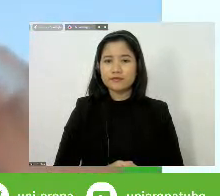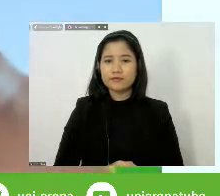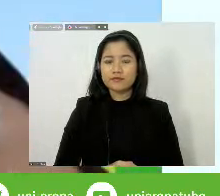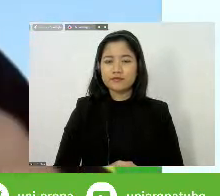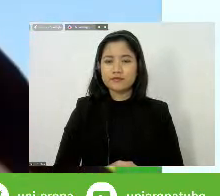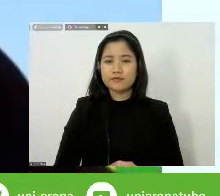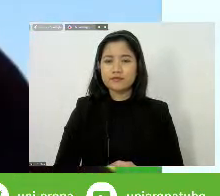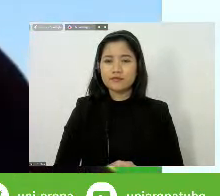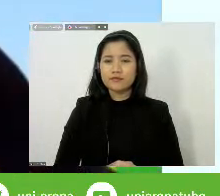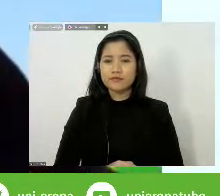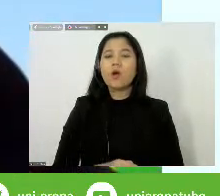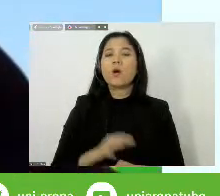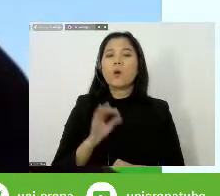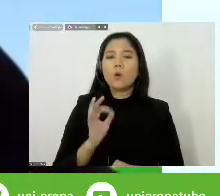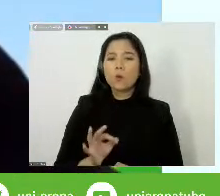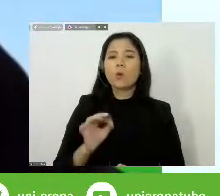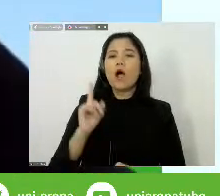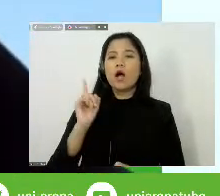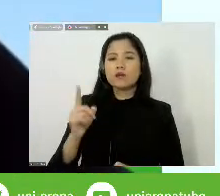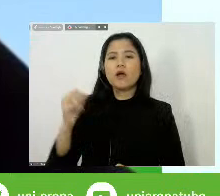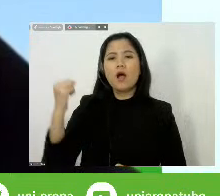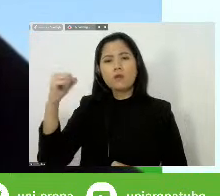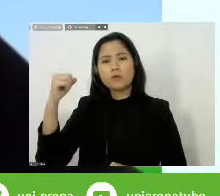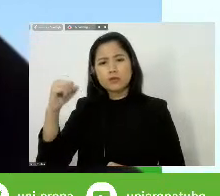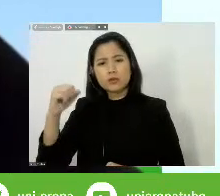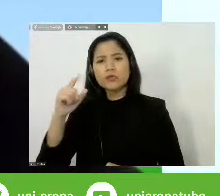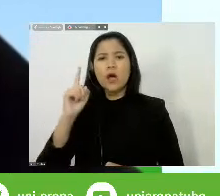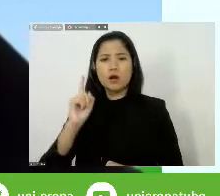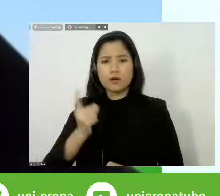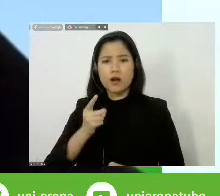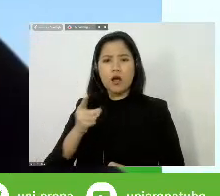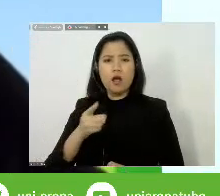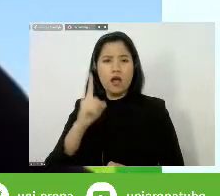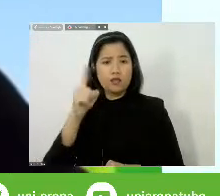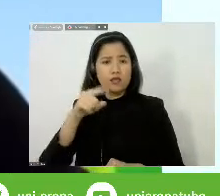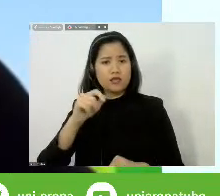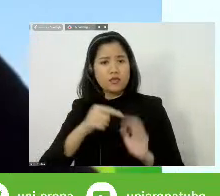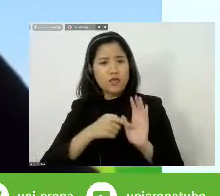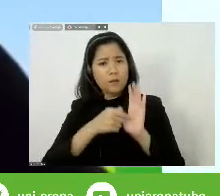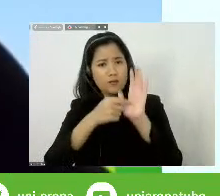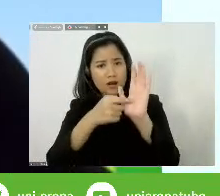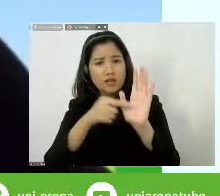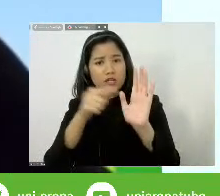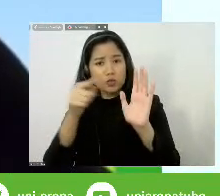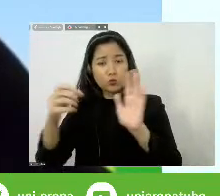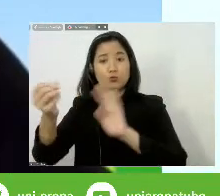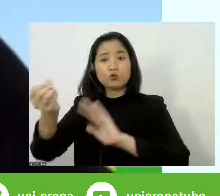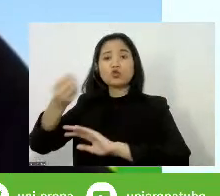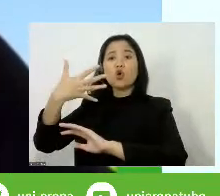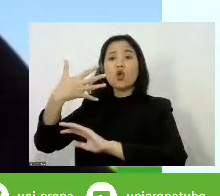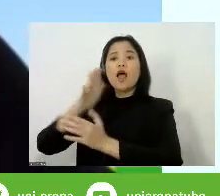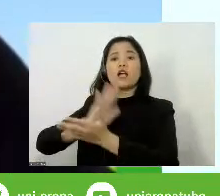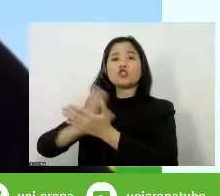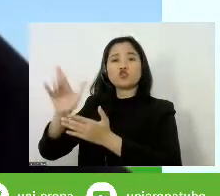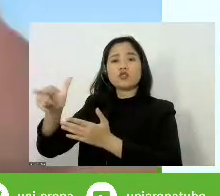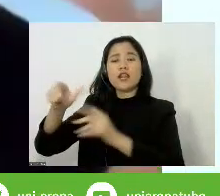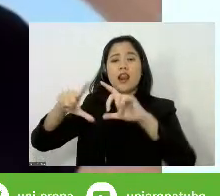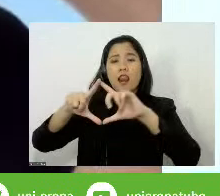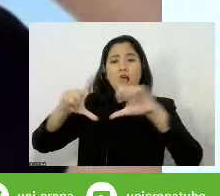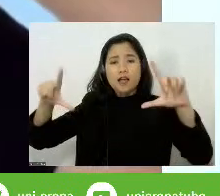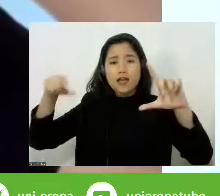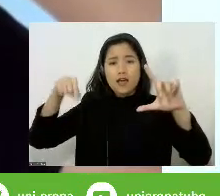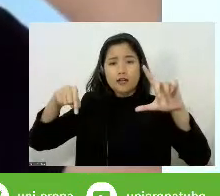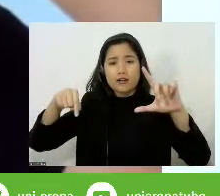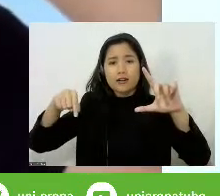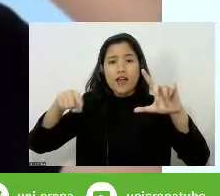Oh belum bisa ada belum bisa isi polling baik boleh ditampilkan nanti itu langsung muncul di layar jadikan ada ada di